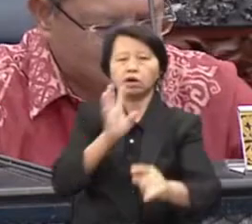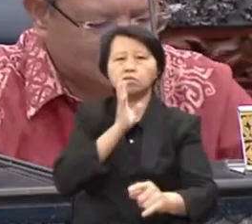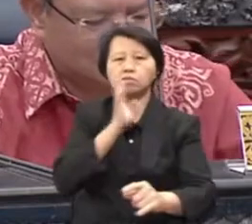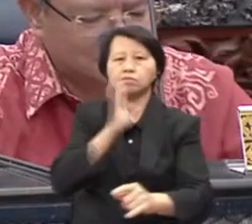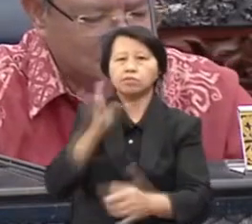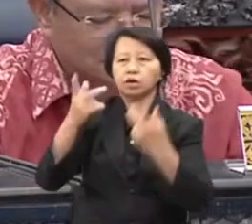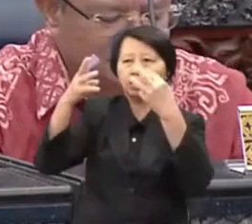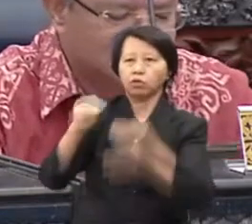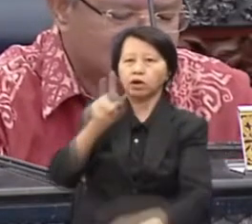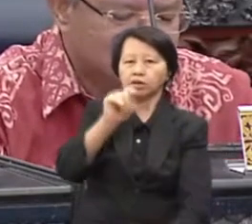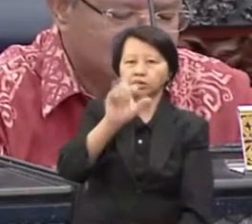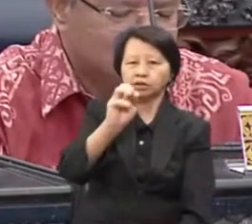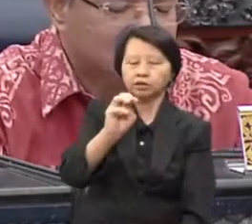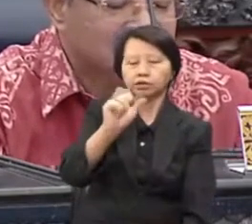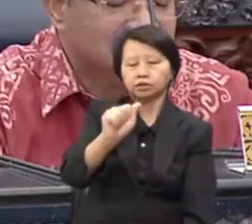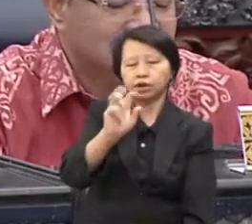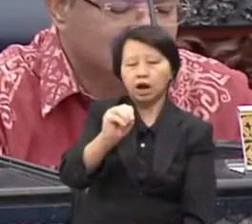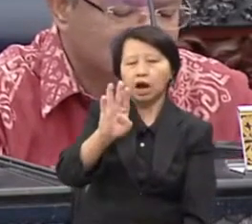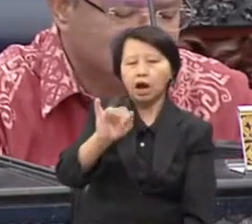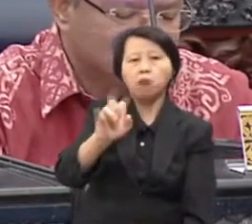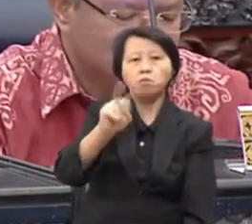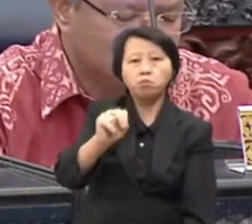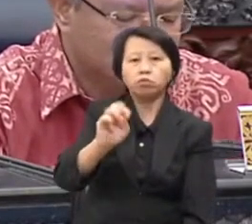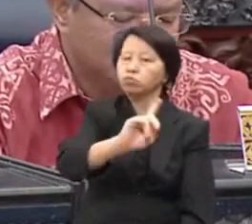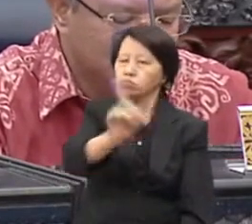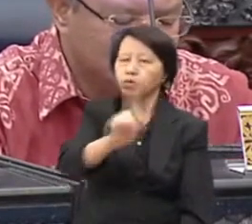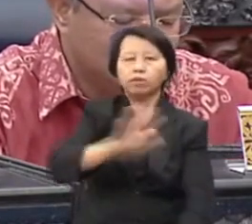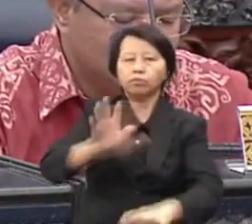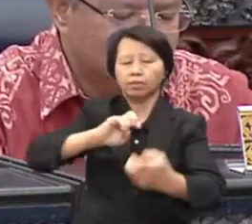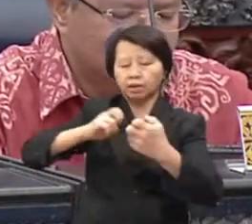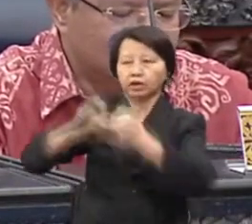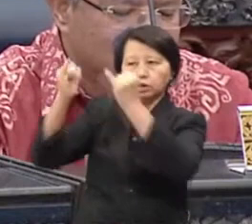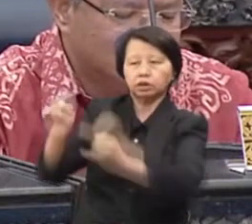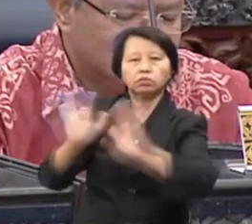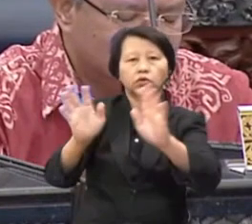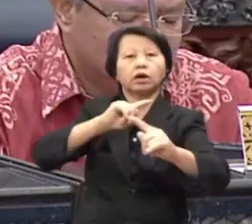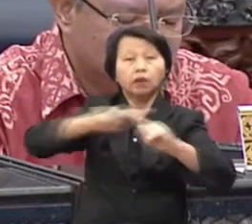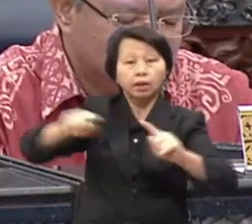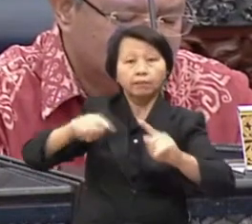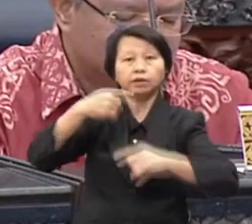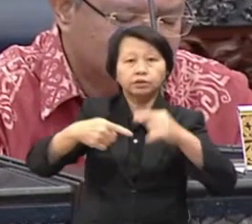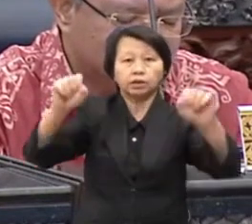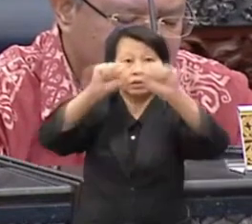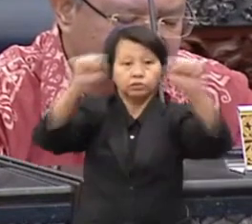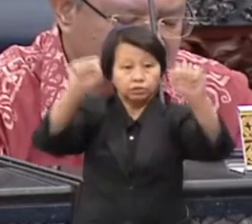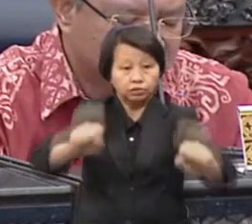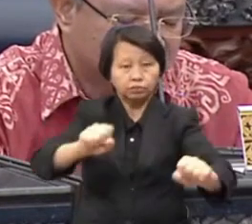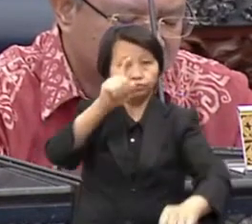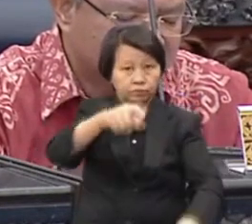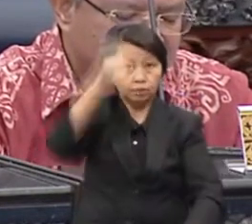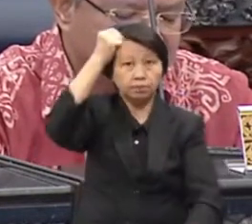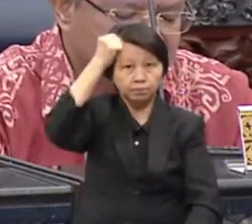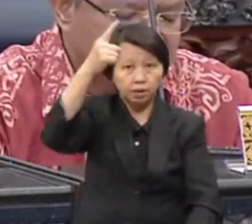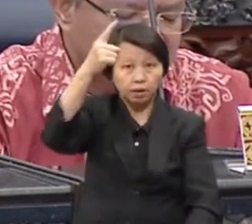tentang ini Bukan soal individu ini adalah tentang sistem kita perlu